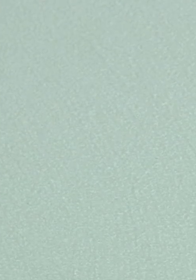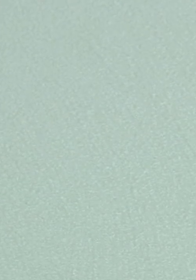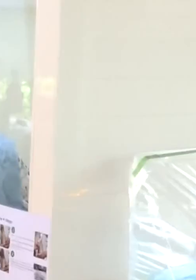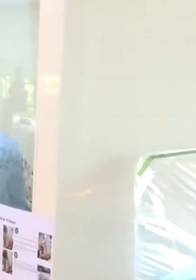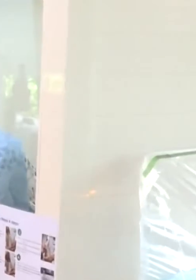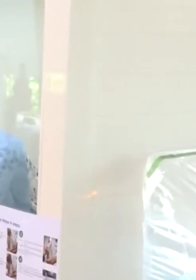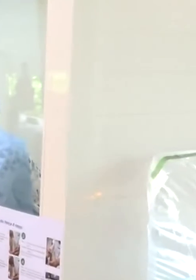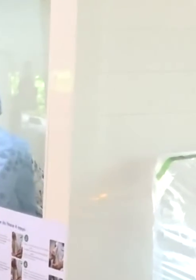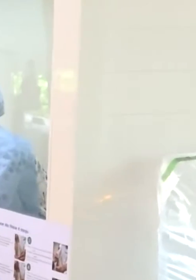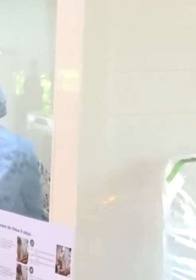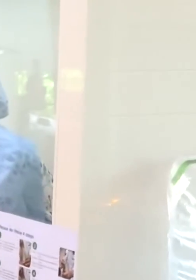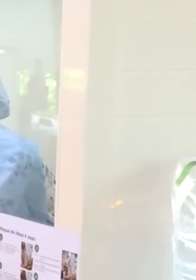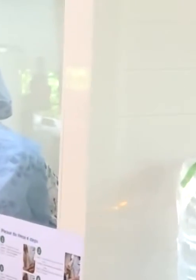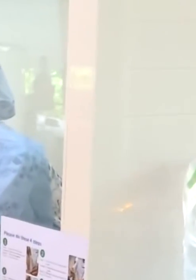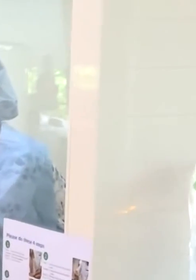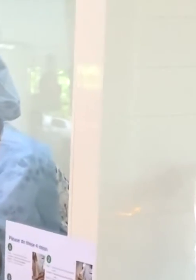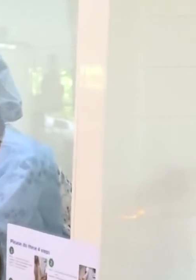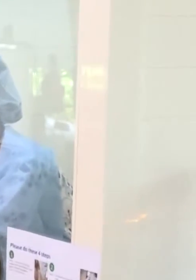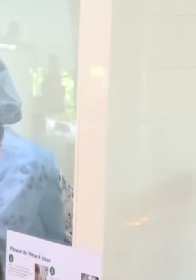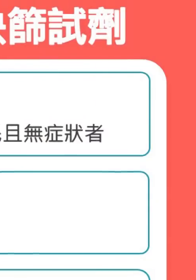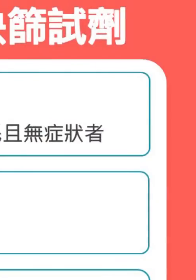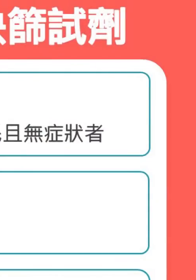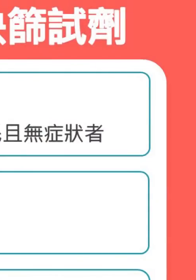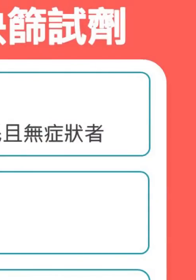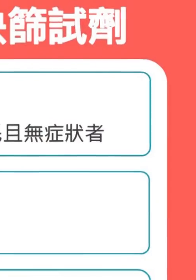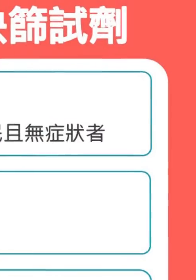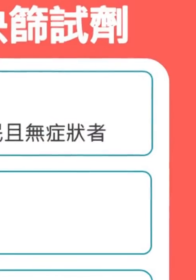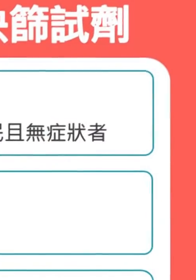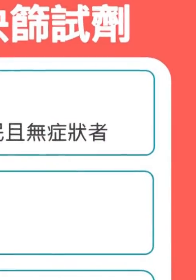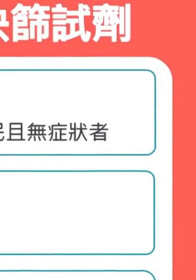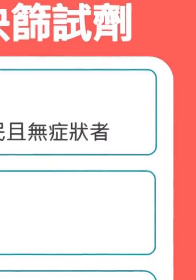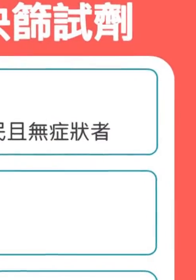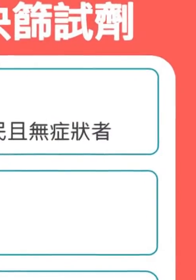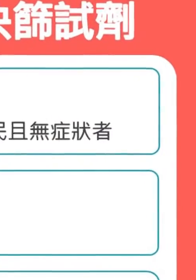是阳性，爱联络卫生局安排就医。记者郭博义，市政府采访报道。